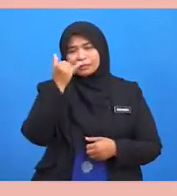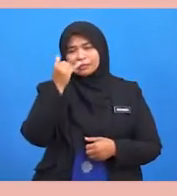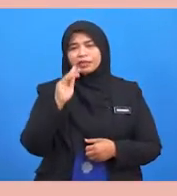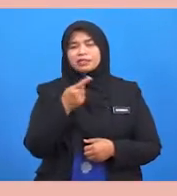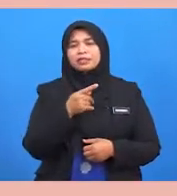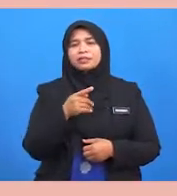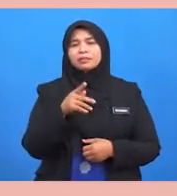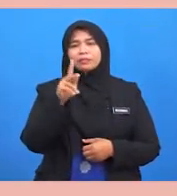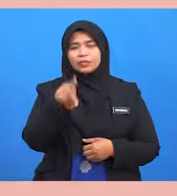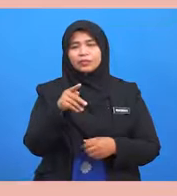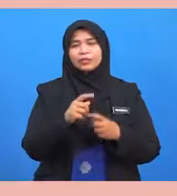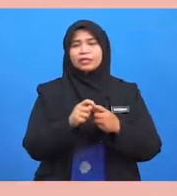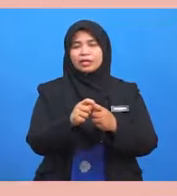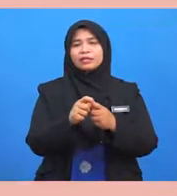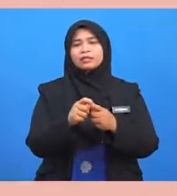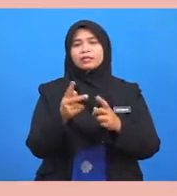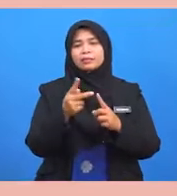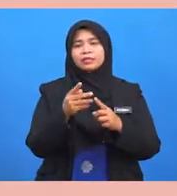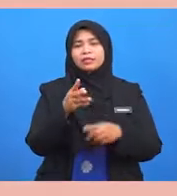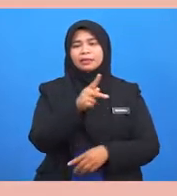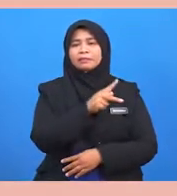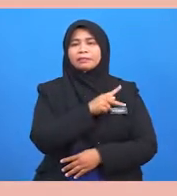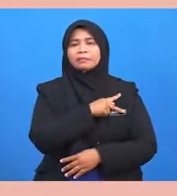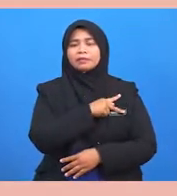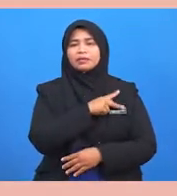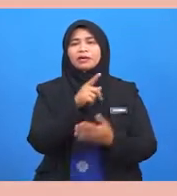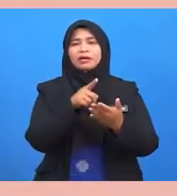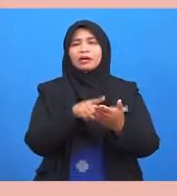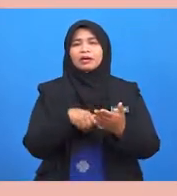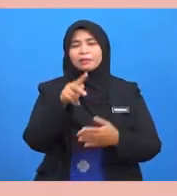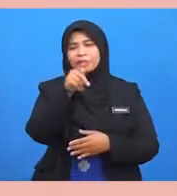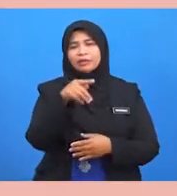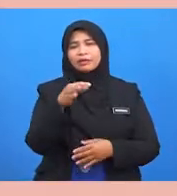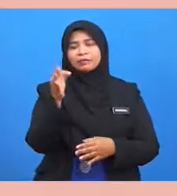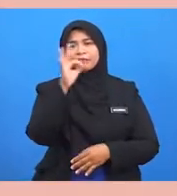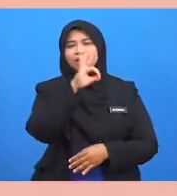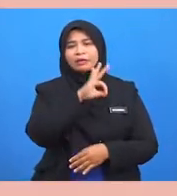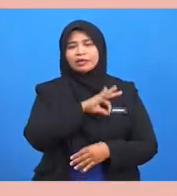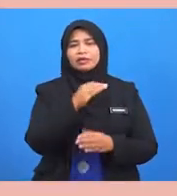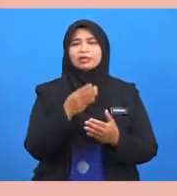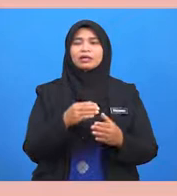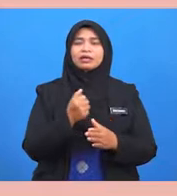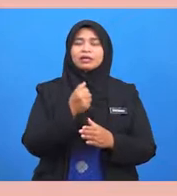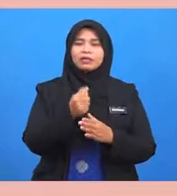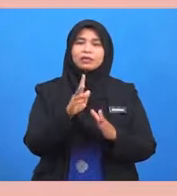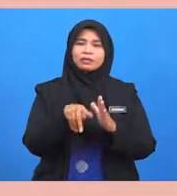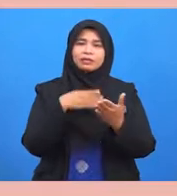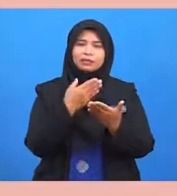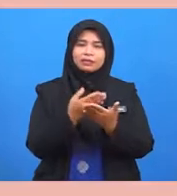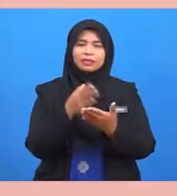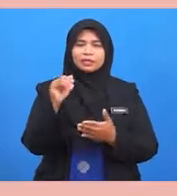perlu mentaati pemimpin? Apakah faedah atau kebaikan yang kita